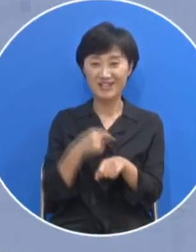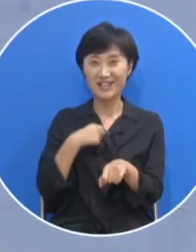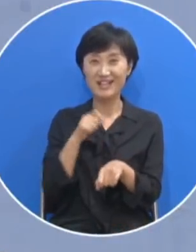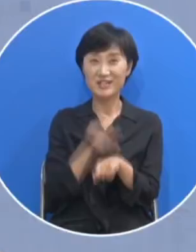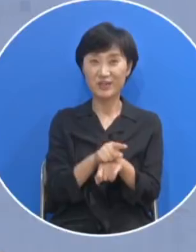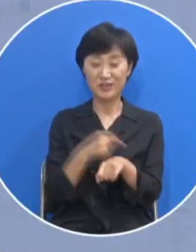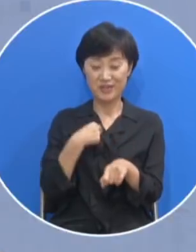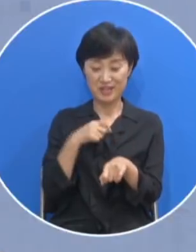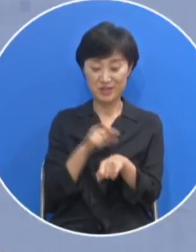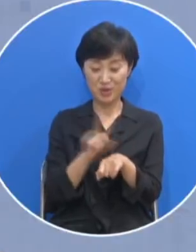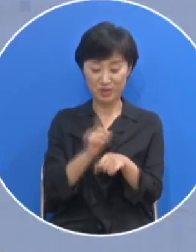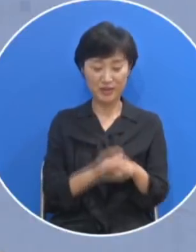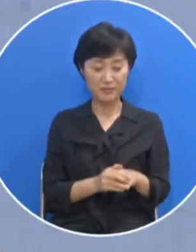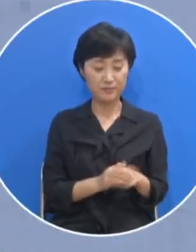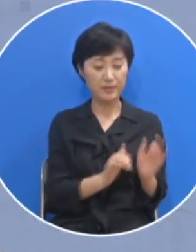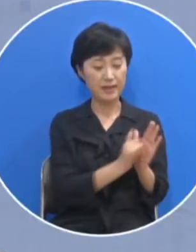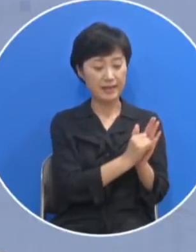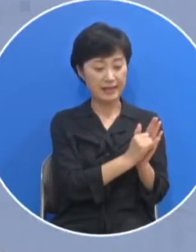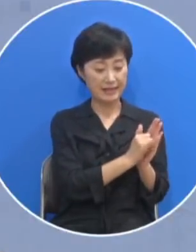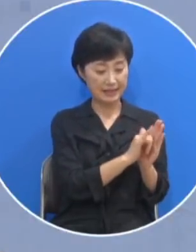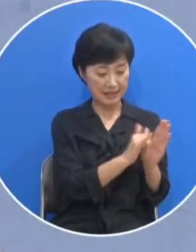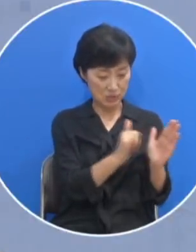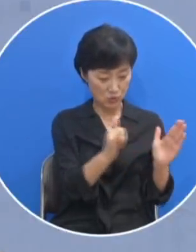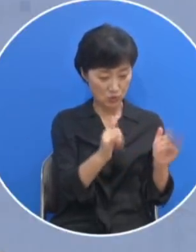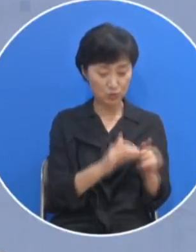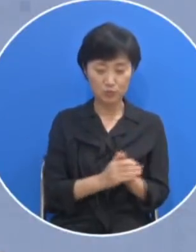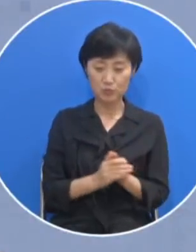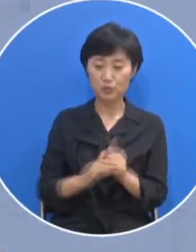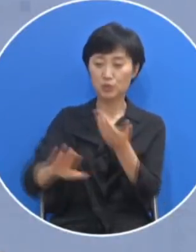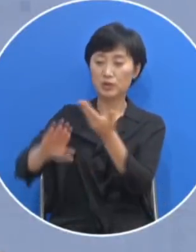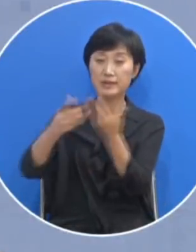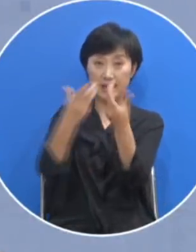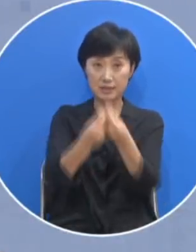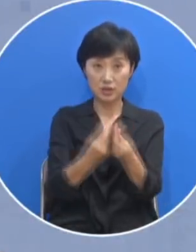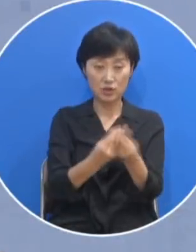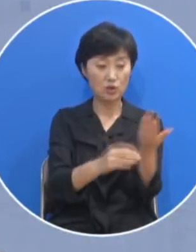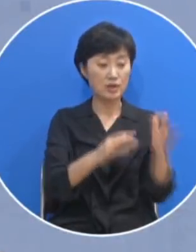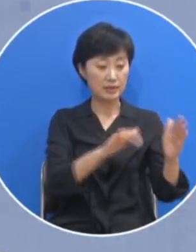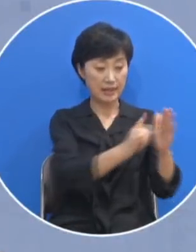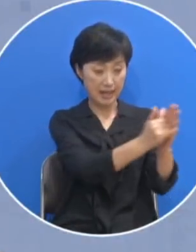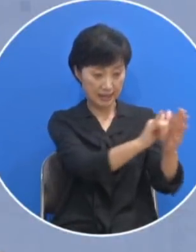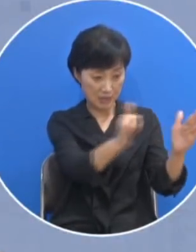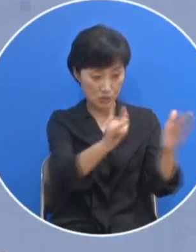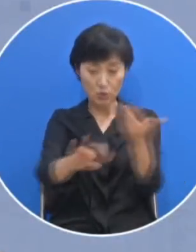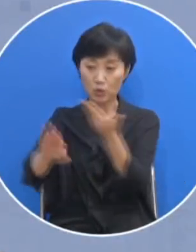우리 가족하고 달아서 넘어서 5 다만 우리 가족은 뭐 충만한 사람이